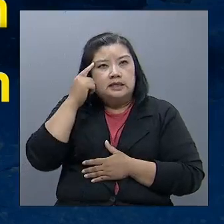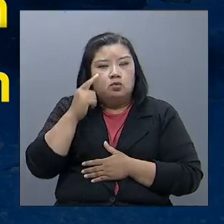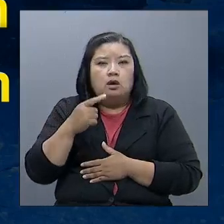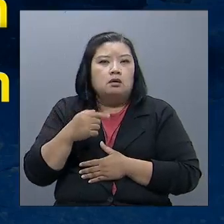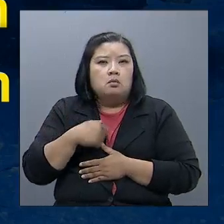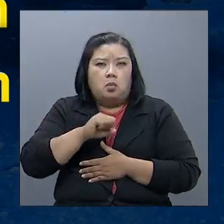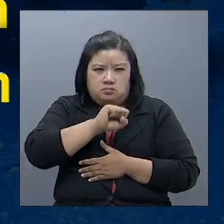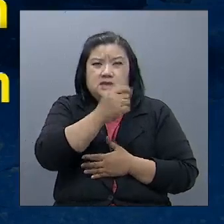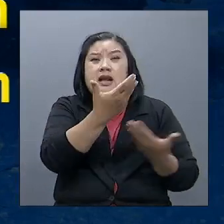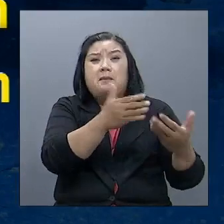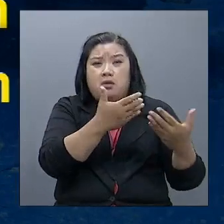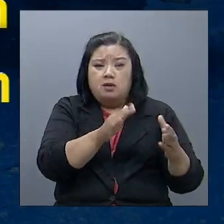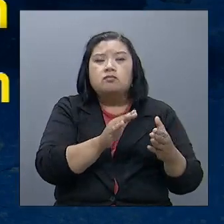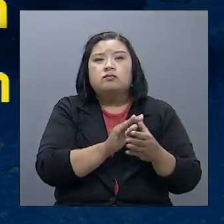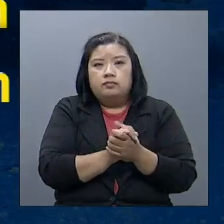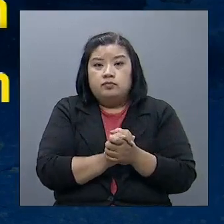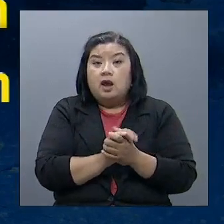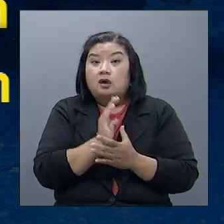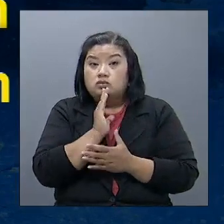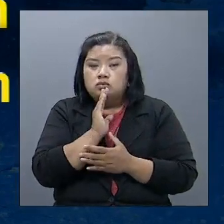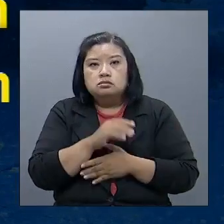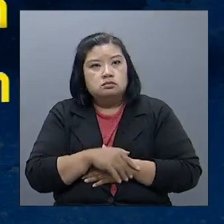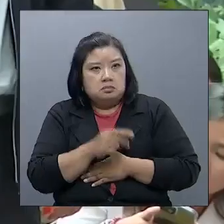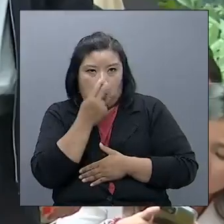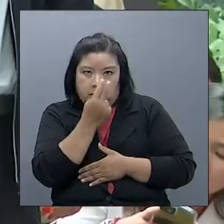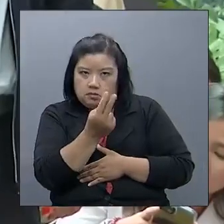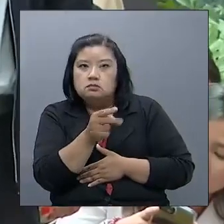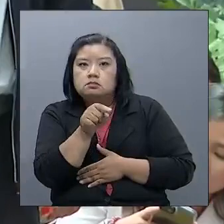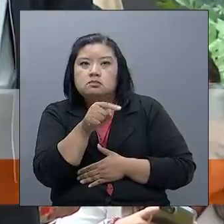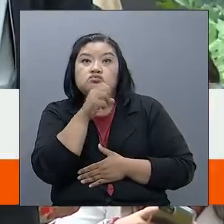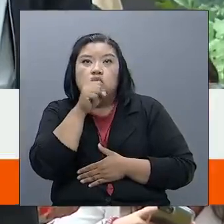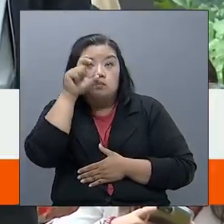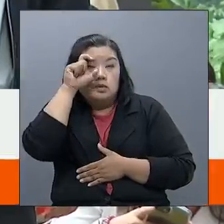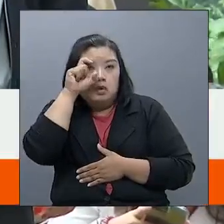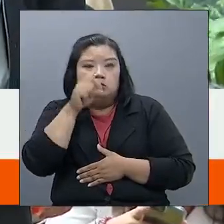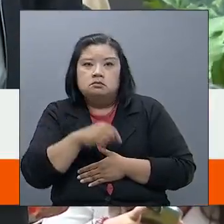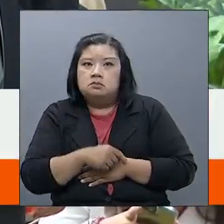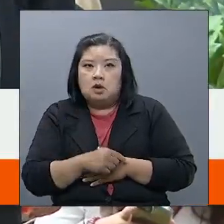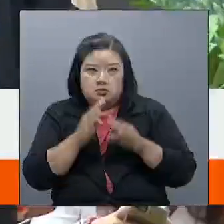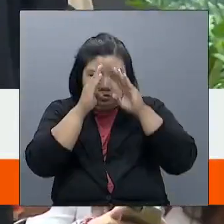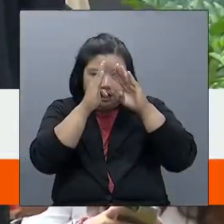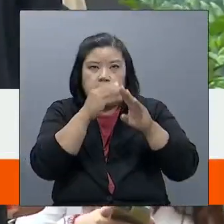งเพราะฉะนั้นในเมื่อเขามีความตั้งใจว่าอาจจะไม่ได้เป็นรัฐบาลหรือ